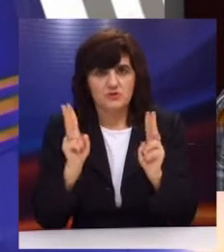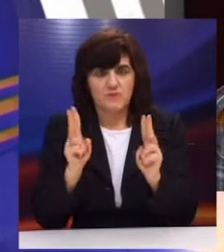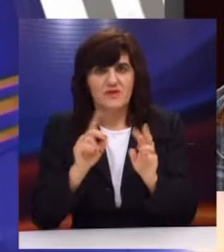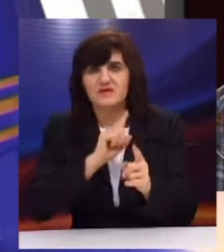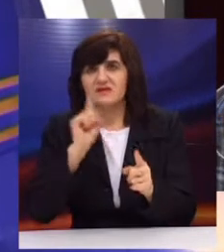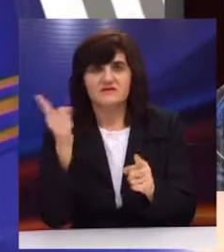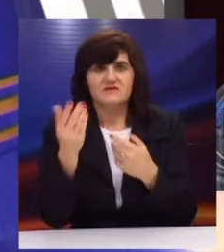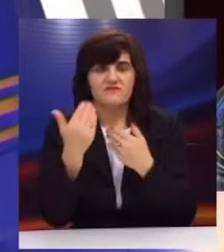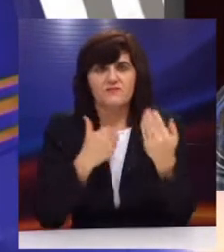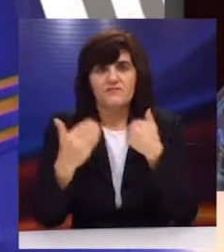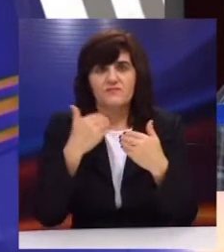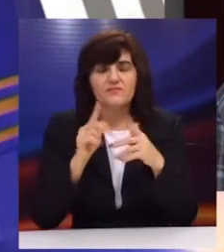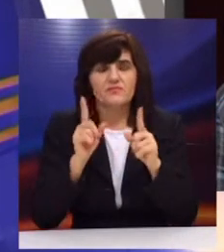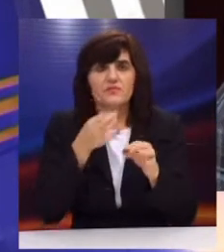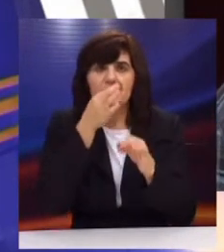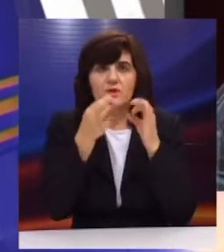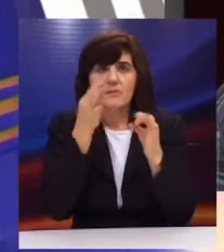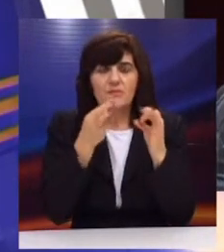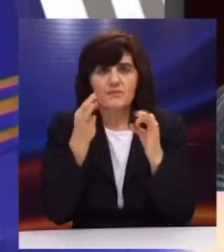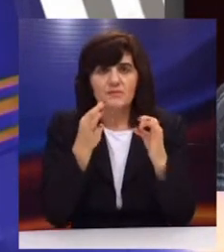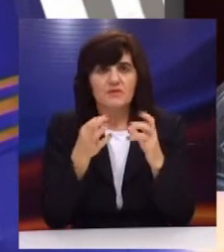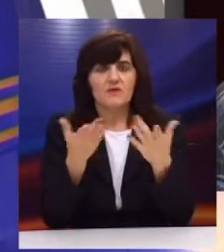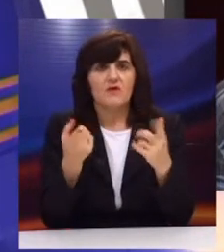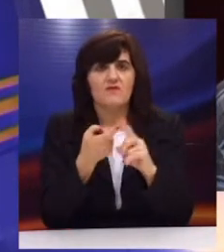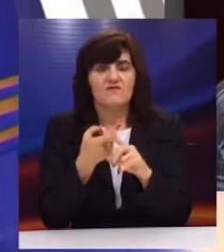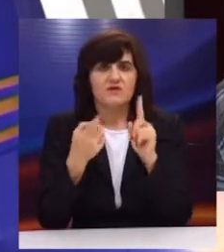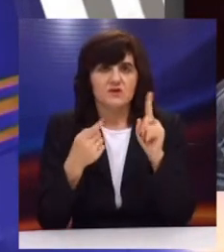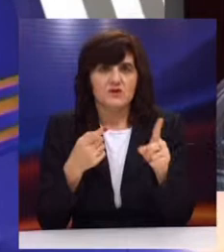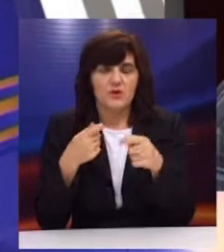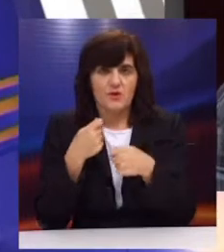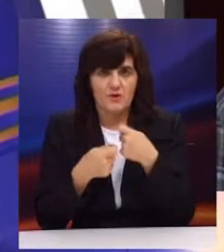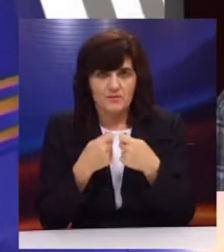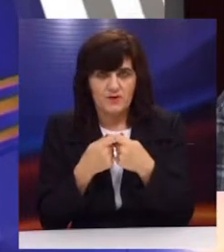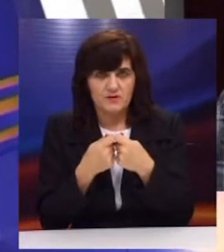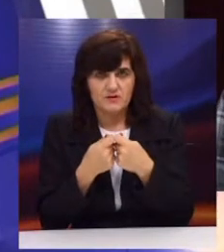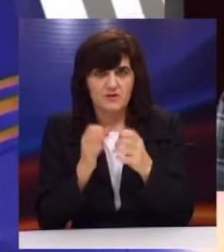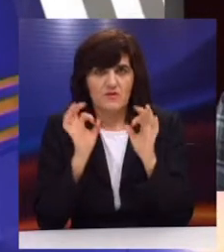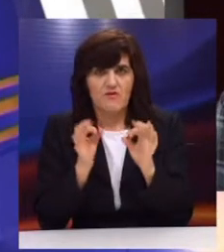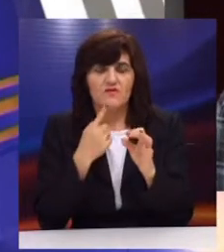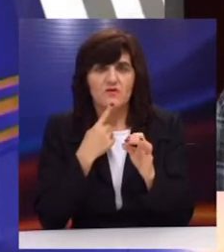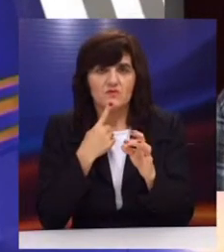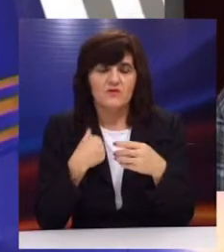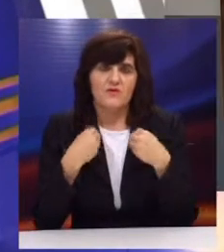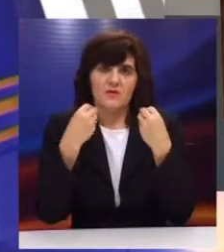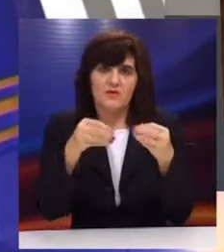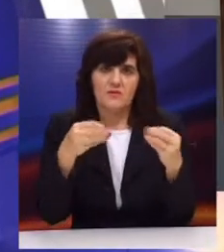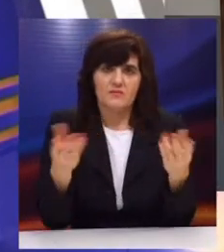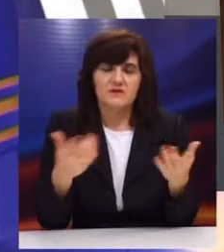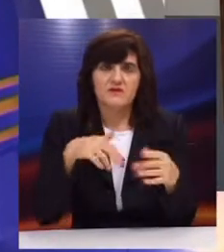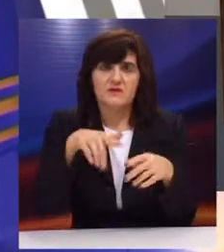dođu kod nas i ukoliko se interesuju za takvu vrstu posla, da dođu kod nas da ih uputimo kod